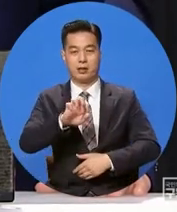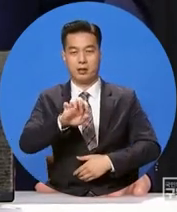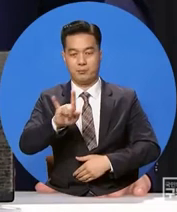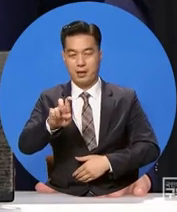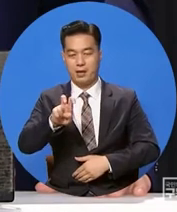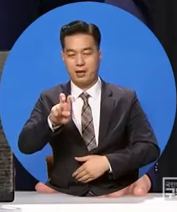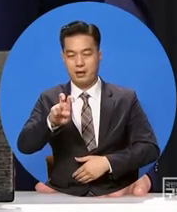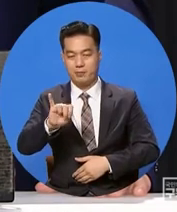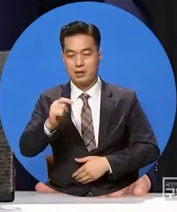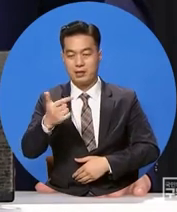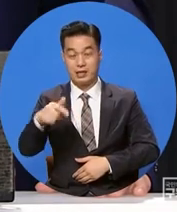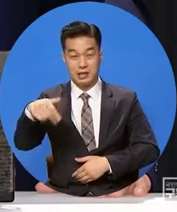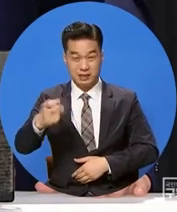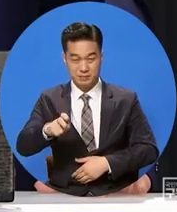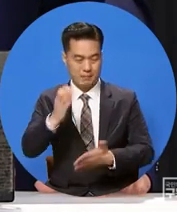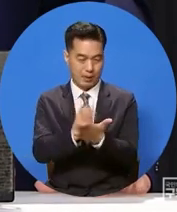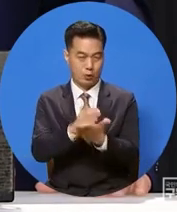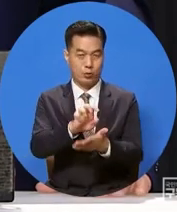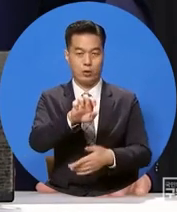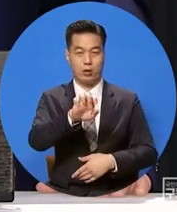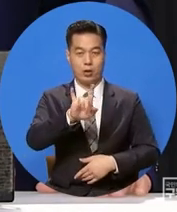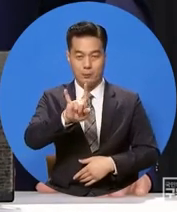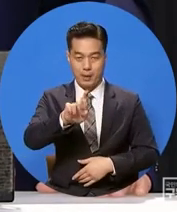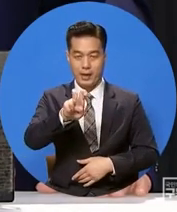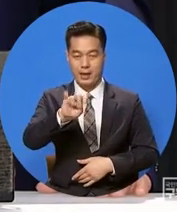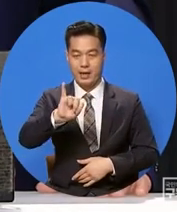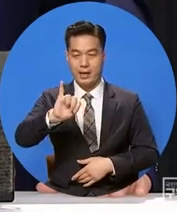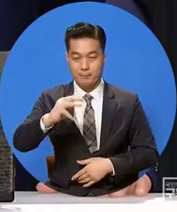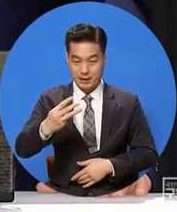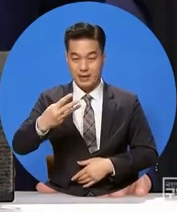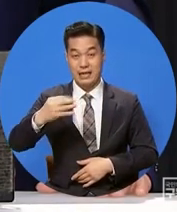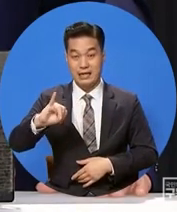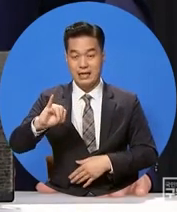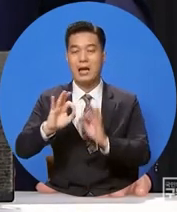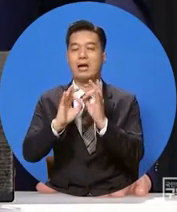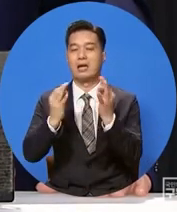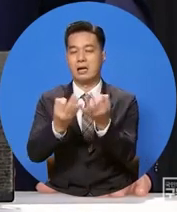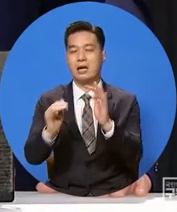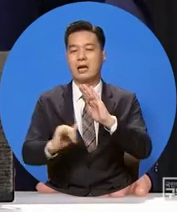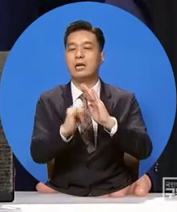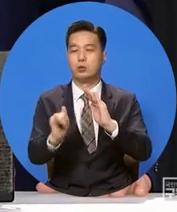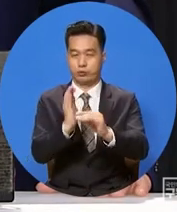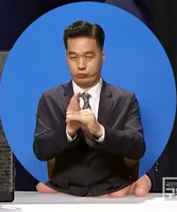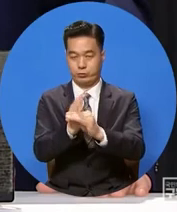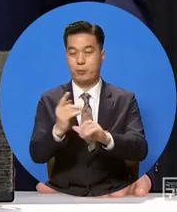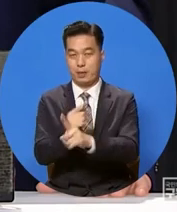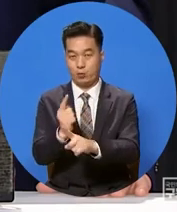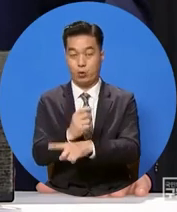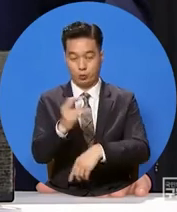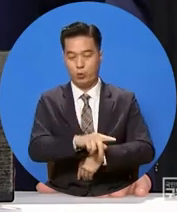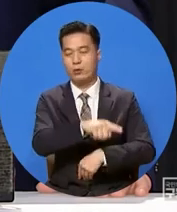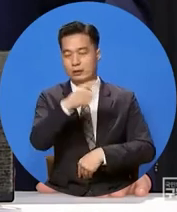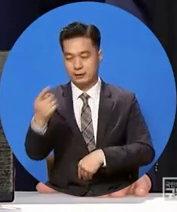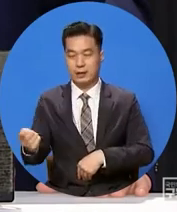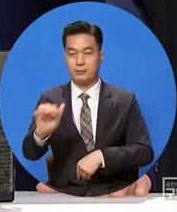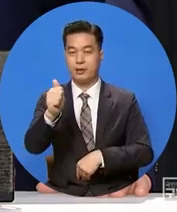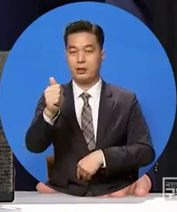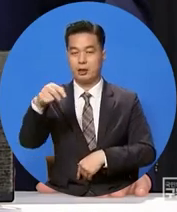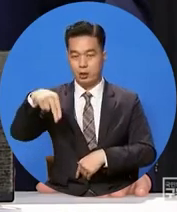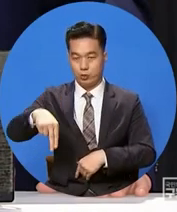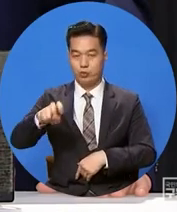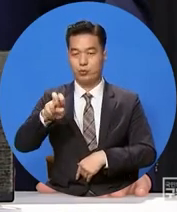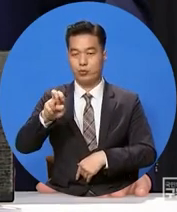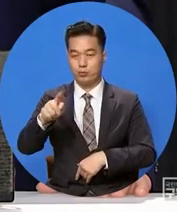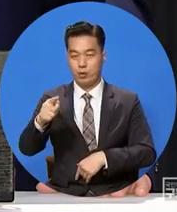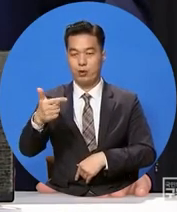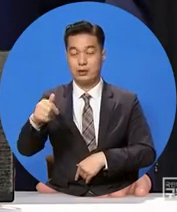페미니즘에서 페밀리즘으로 가고 또 페미니즘에서 그다음에 휴머니즘으로 가자. 그런